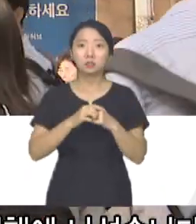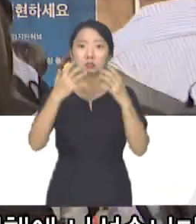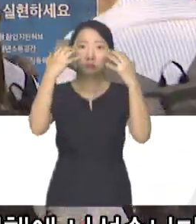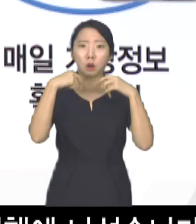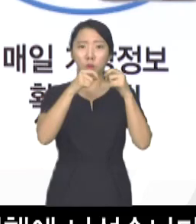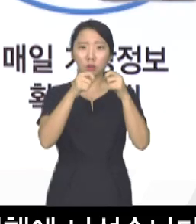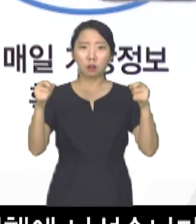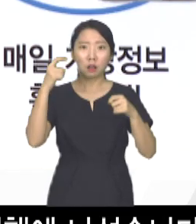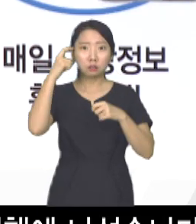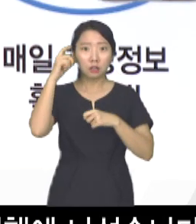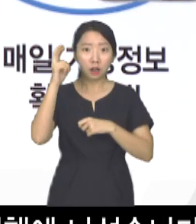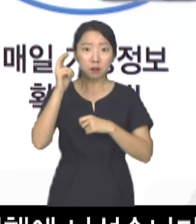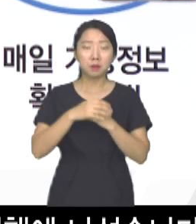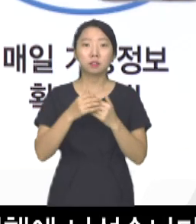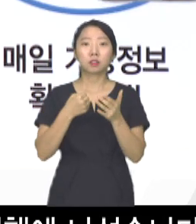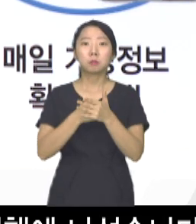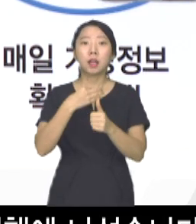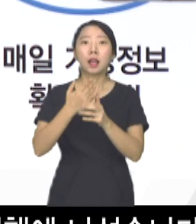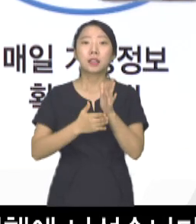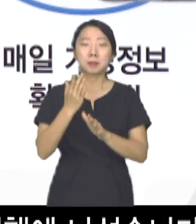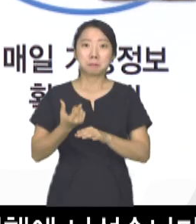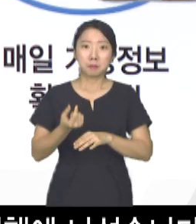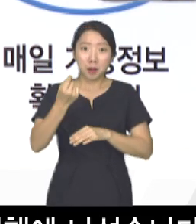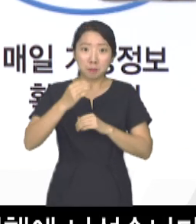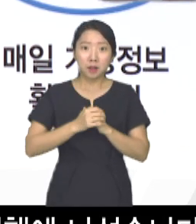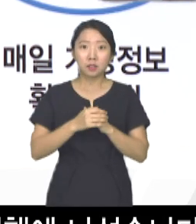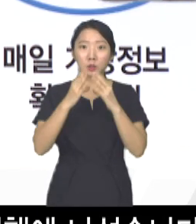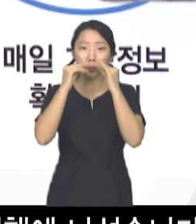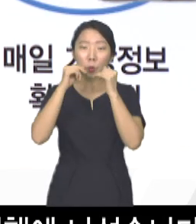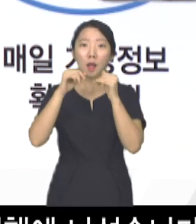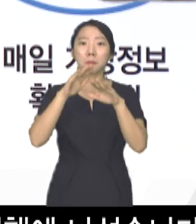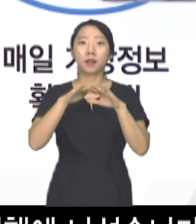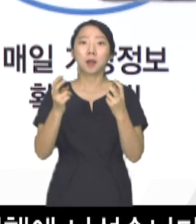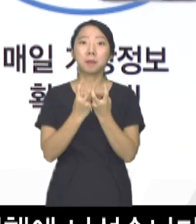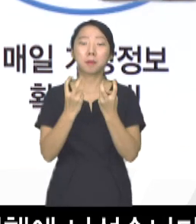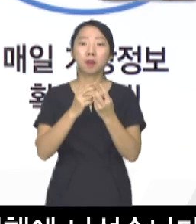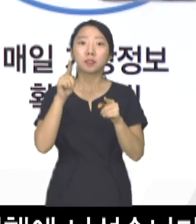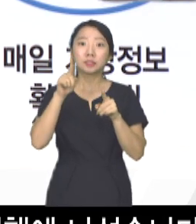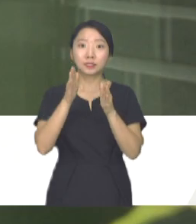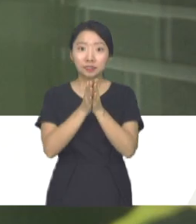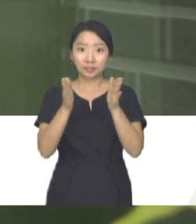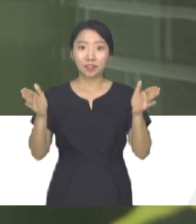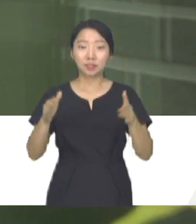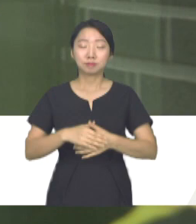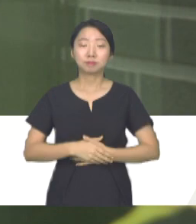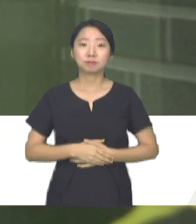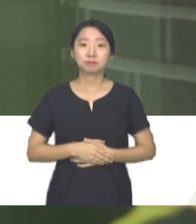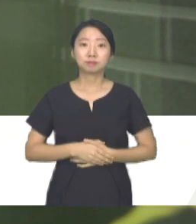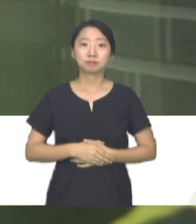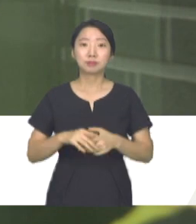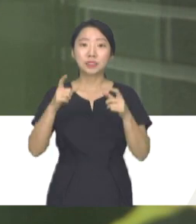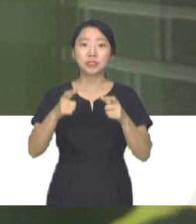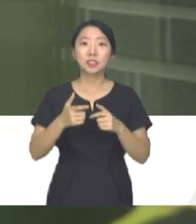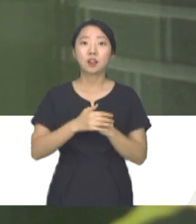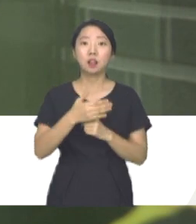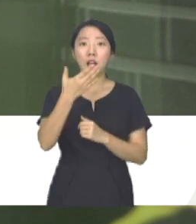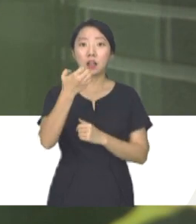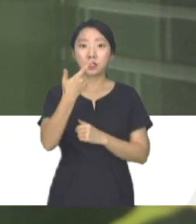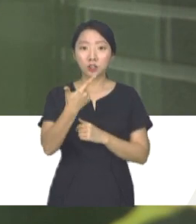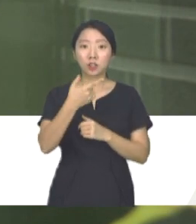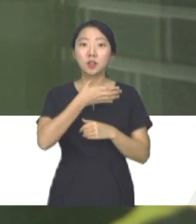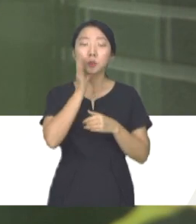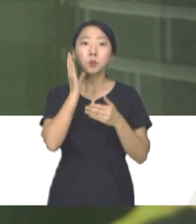예상되면서 안양시는 발빠르게 폭염 대응 종합대책 시행 에 나섰습니다 c 는 관내 하은 6개소